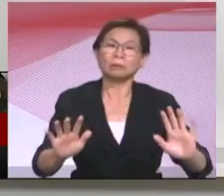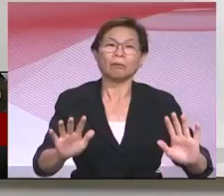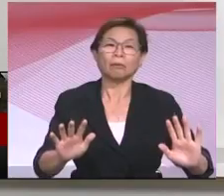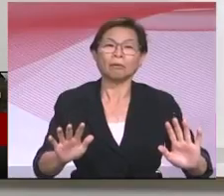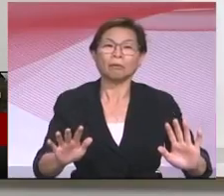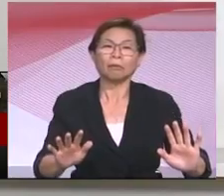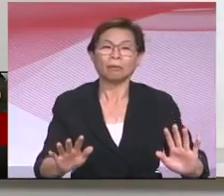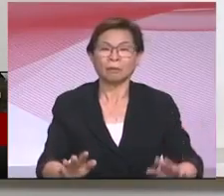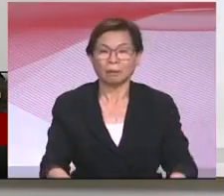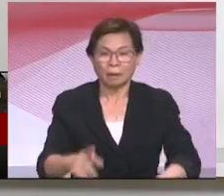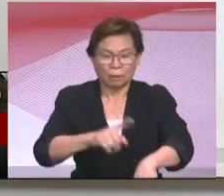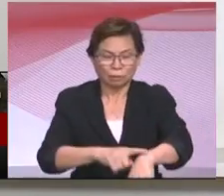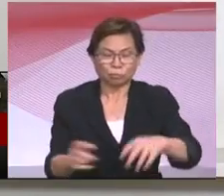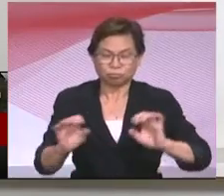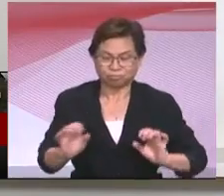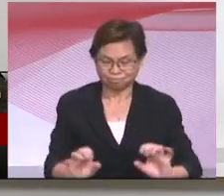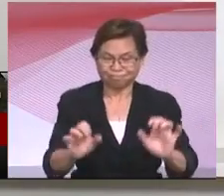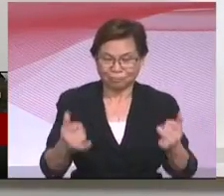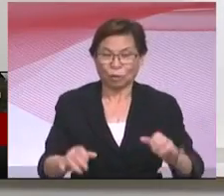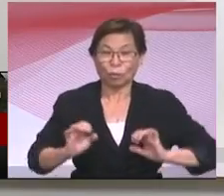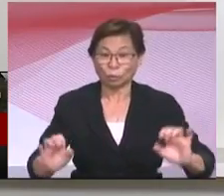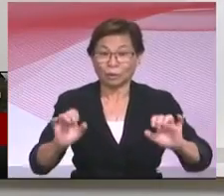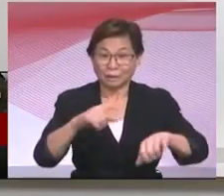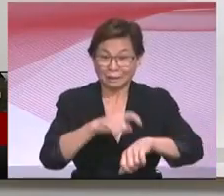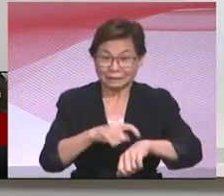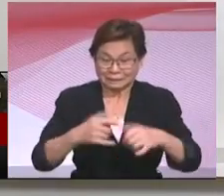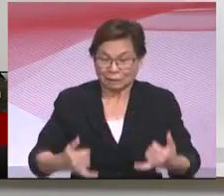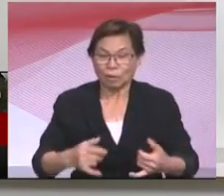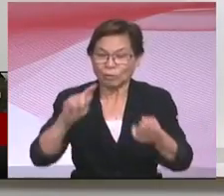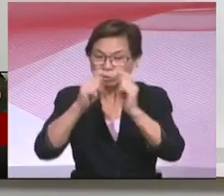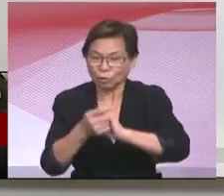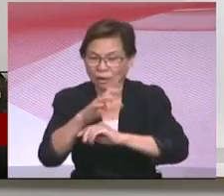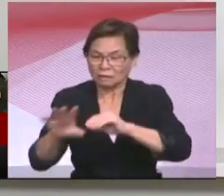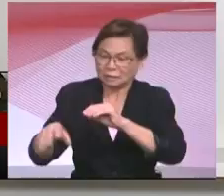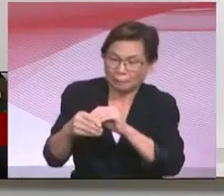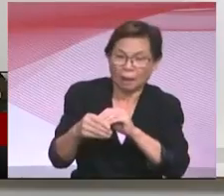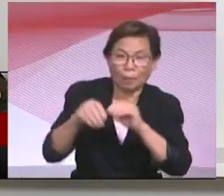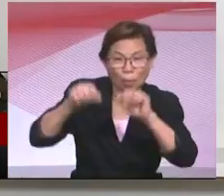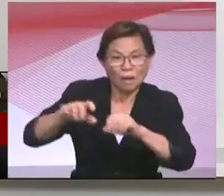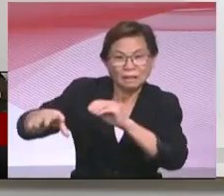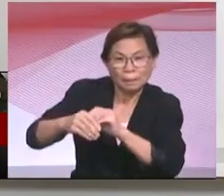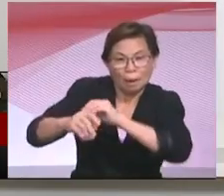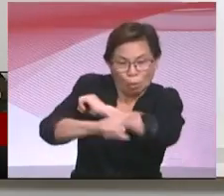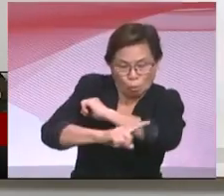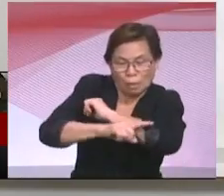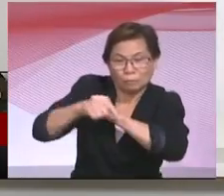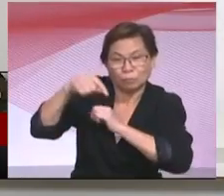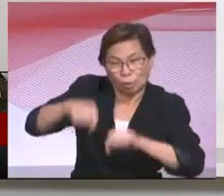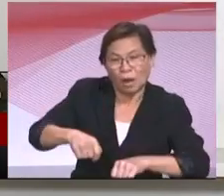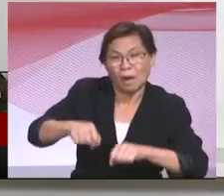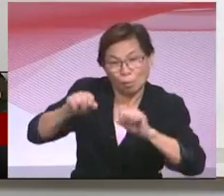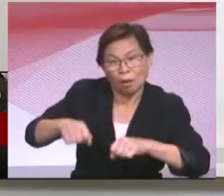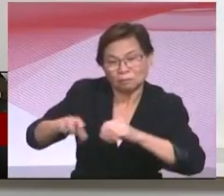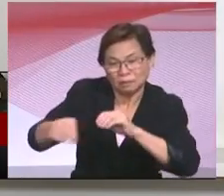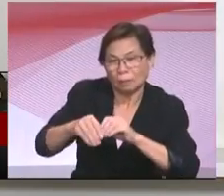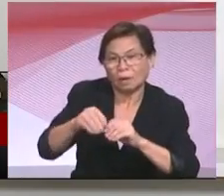Walaupun di dalam sewaktu darurat ini kita boleh meminda dan menambahkan lagi hukuman ini. Boleh